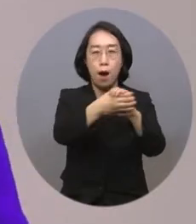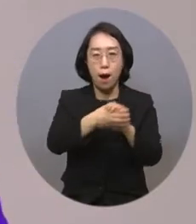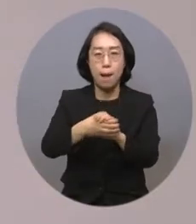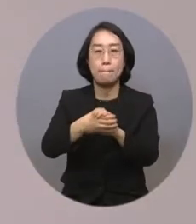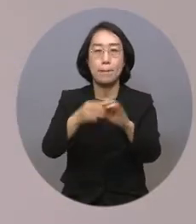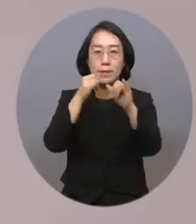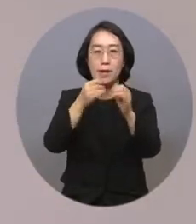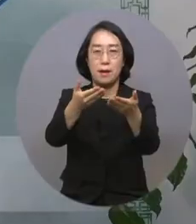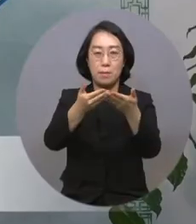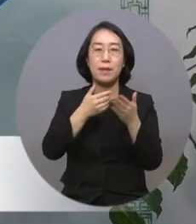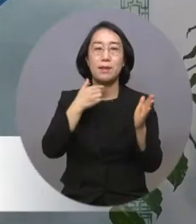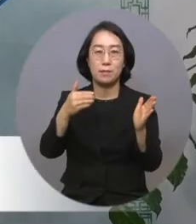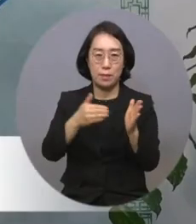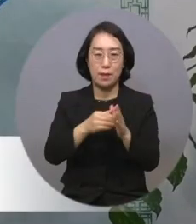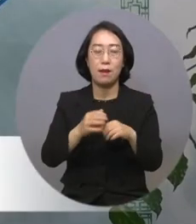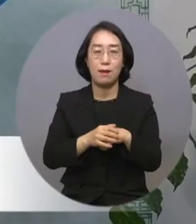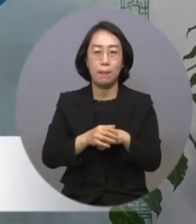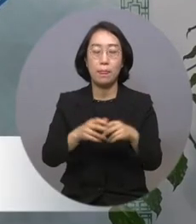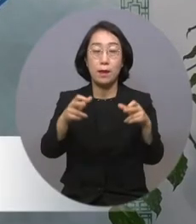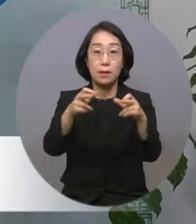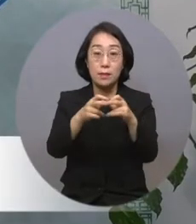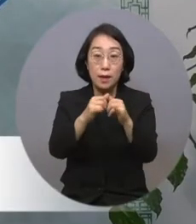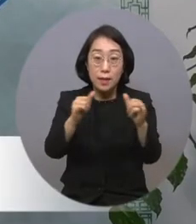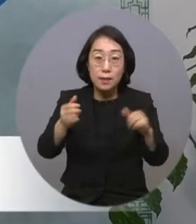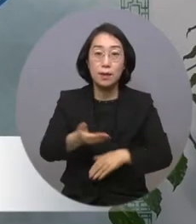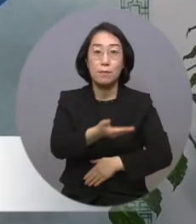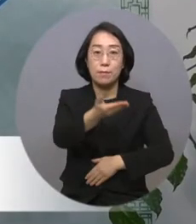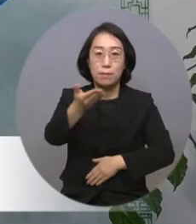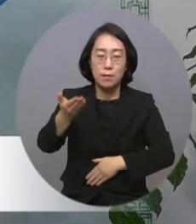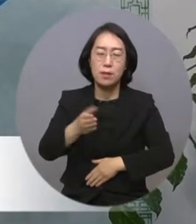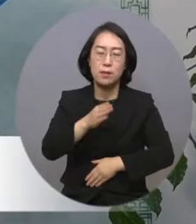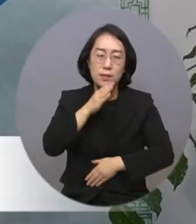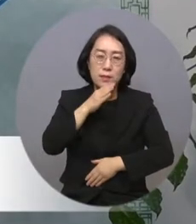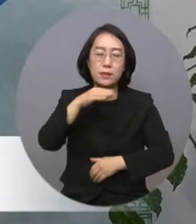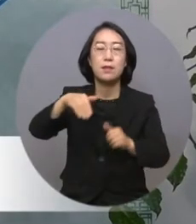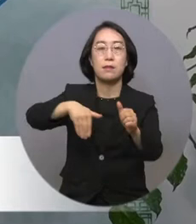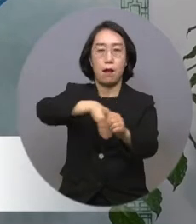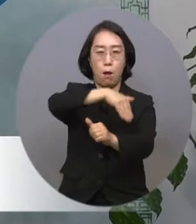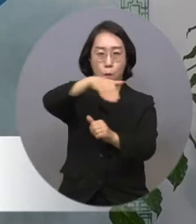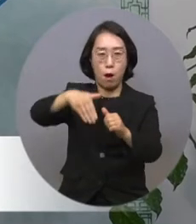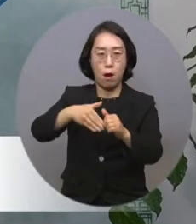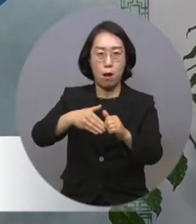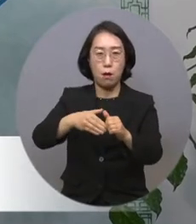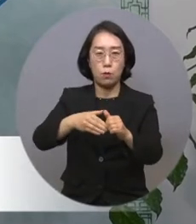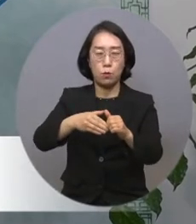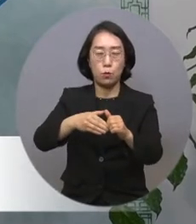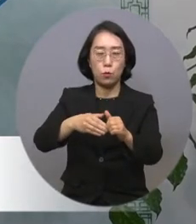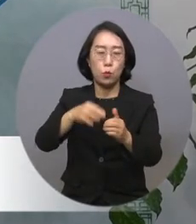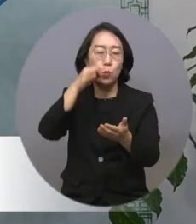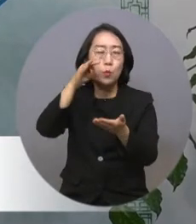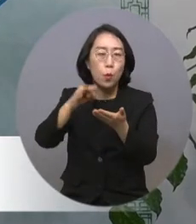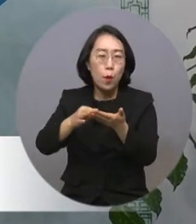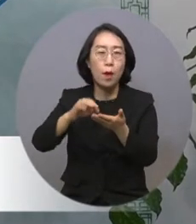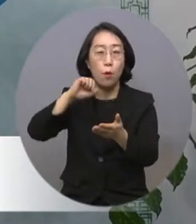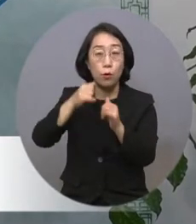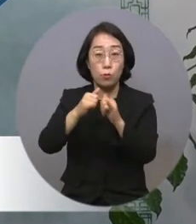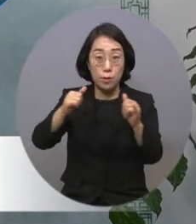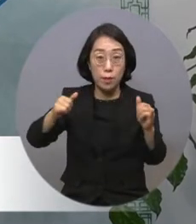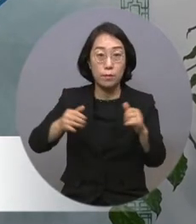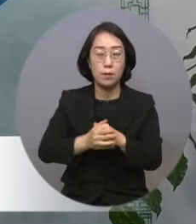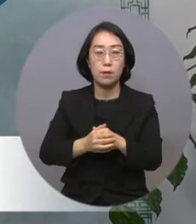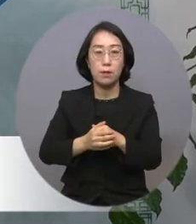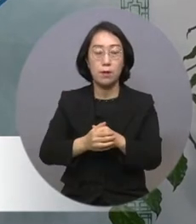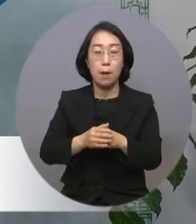하게 되었습니다. 장애인들의 실상이라든가 많은 소외받는 사람들에게 이런 방송을